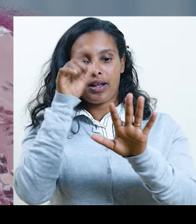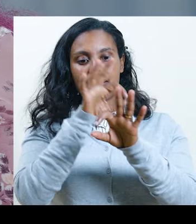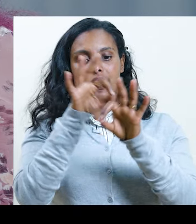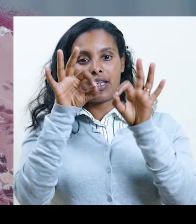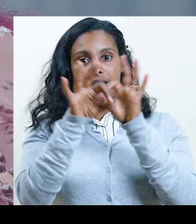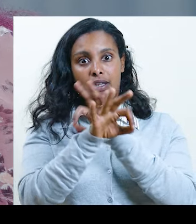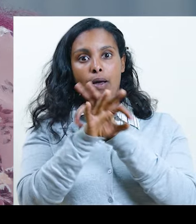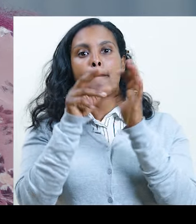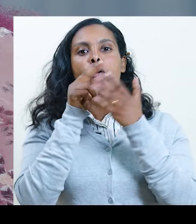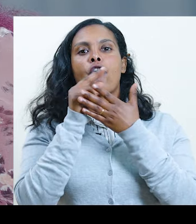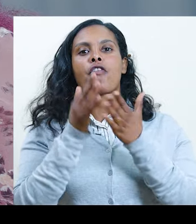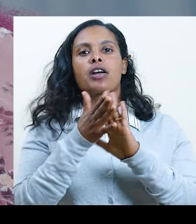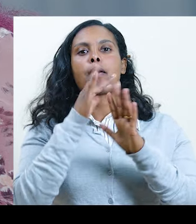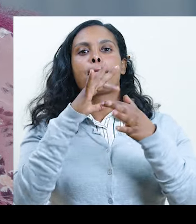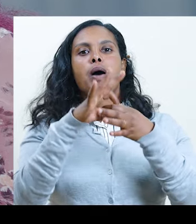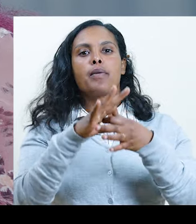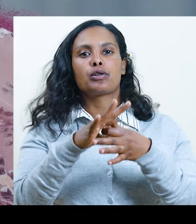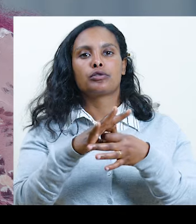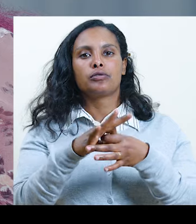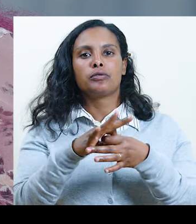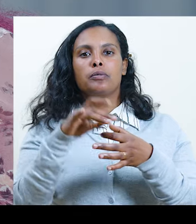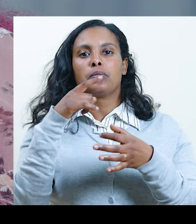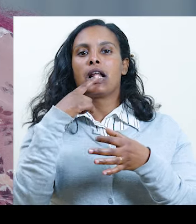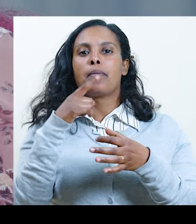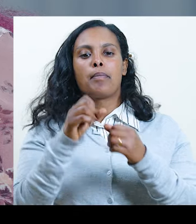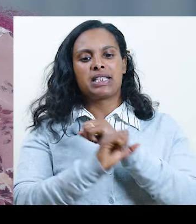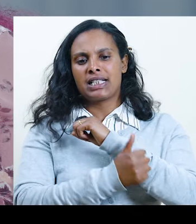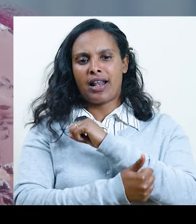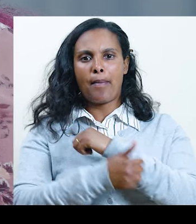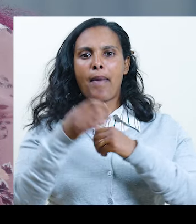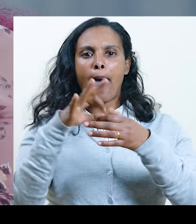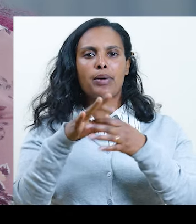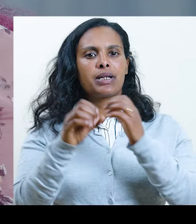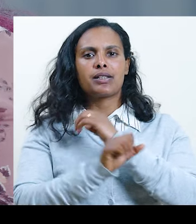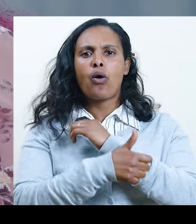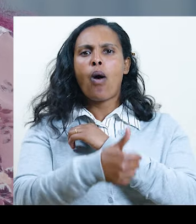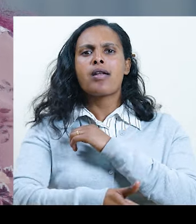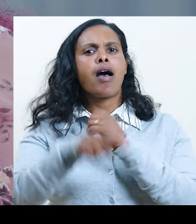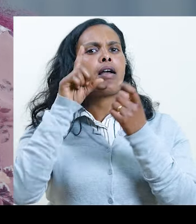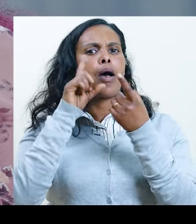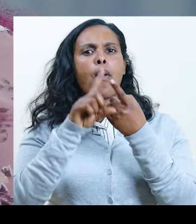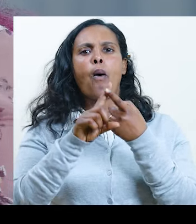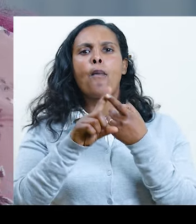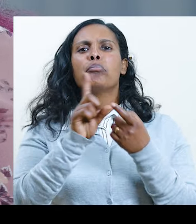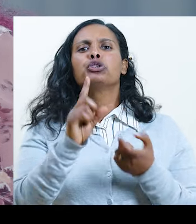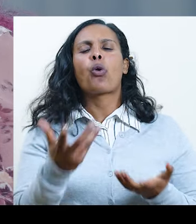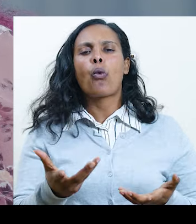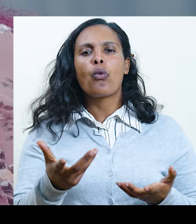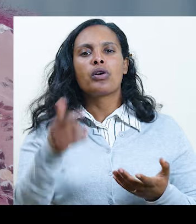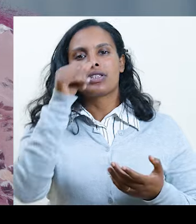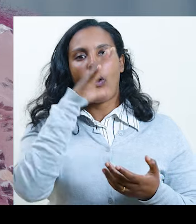ንቅለ ተከላ የተደረገላቸውና በጎ ፈቃደኞች ማህበር በሚል መስርተናል ማህበር። ያ ማህበር ምንድነው ዋና